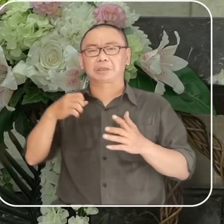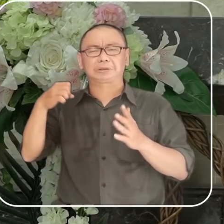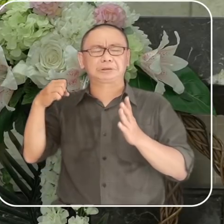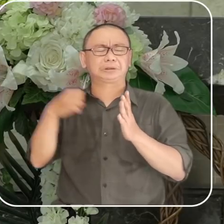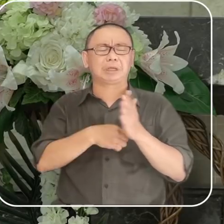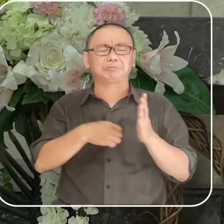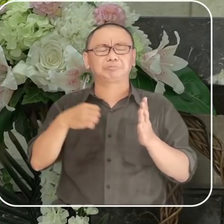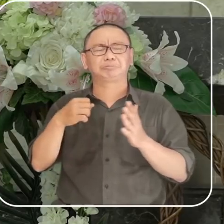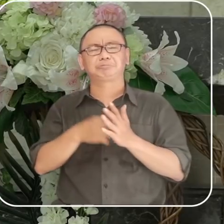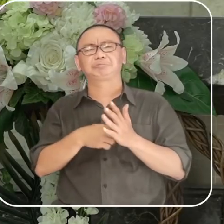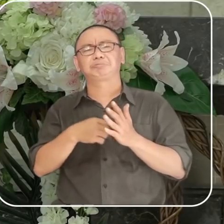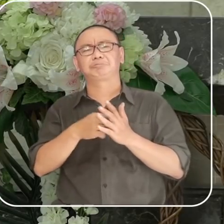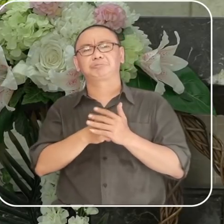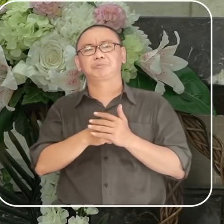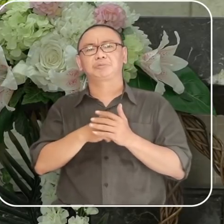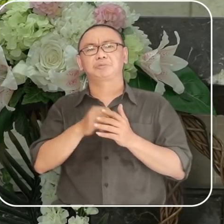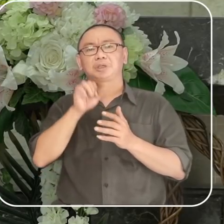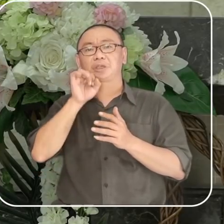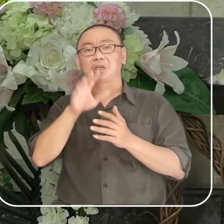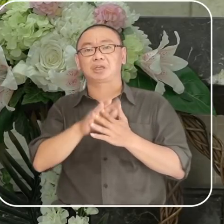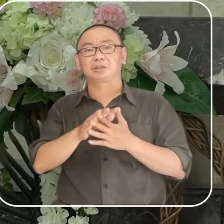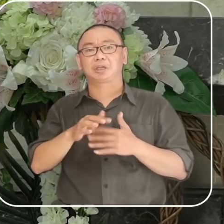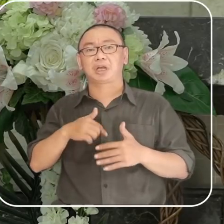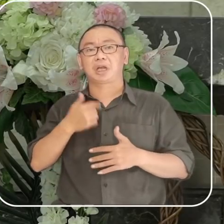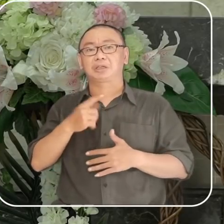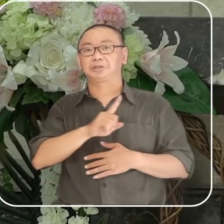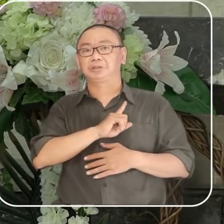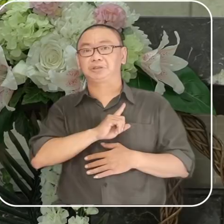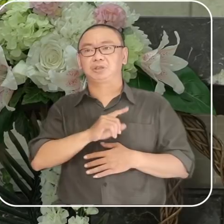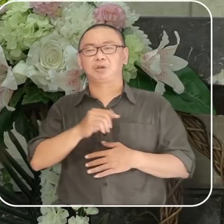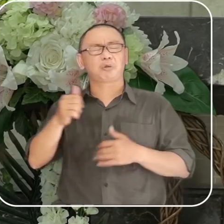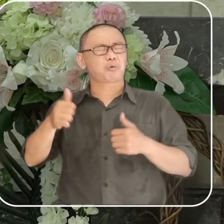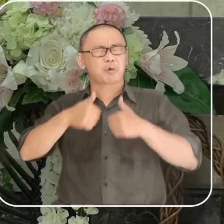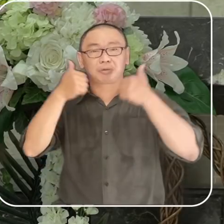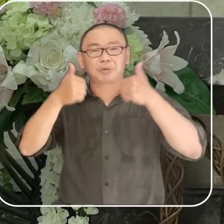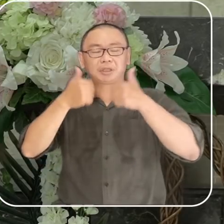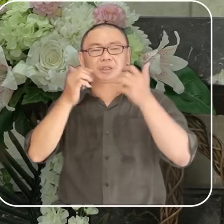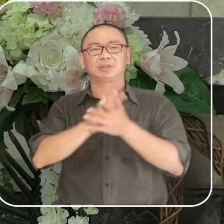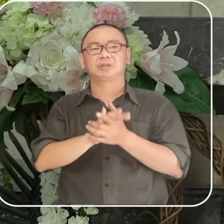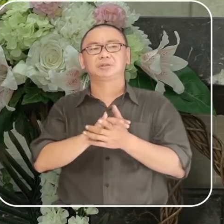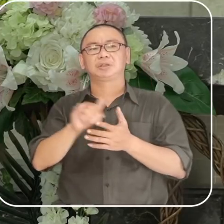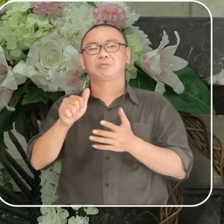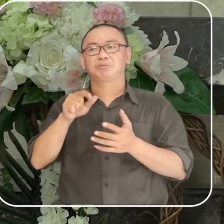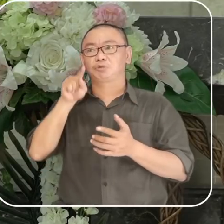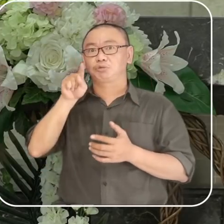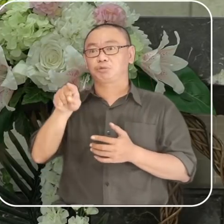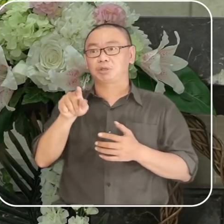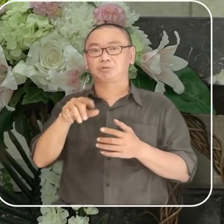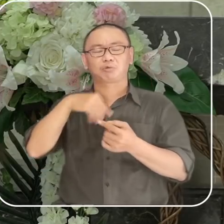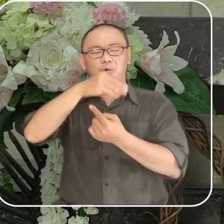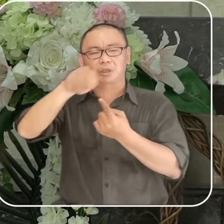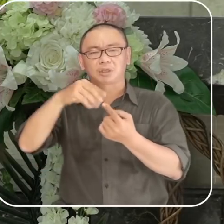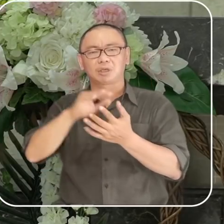yang menyatakan juga keserakahan diri yang luar biasa, yang menunjukkan keluarga